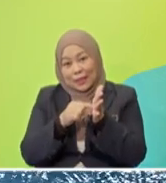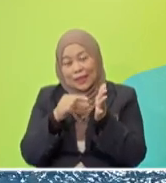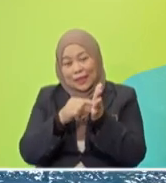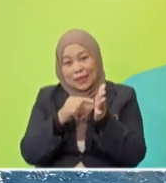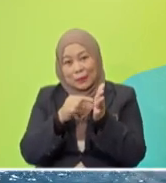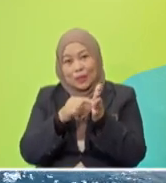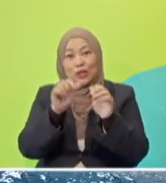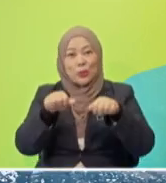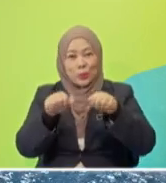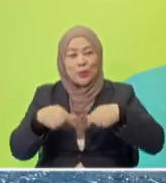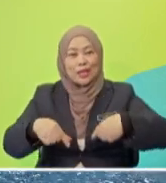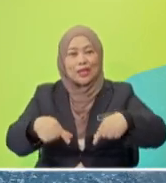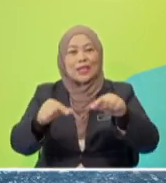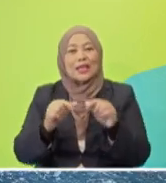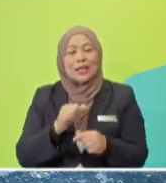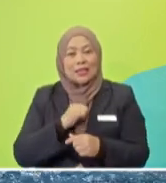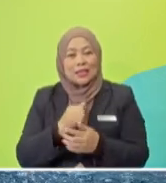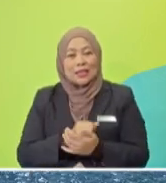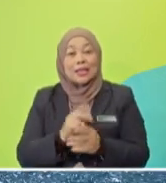sendiri karena